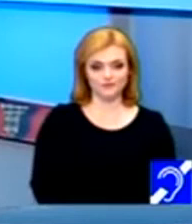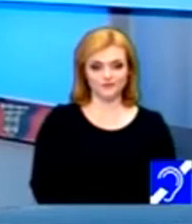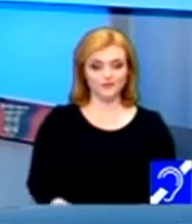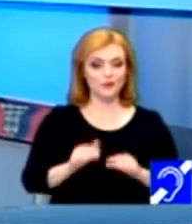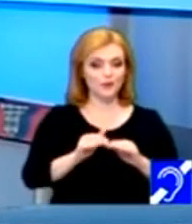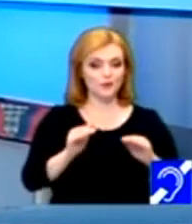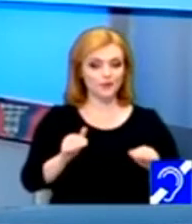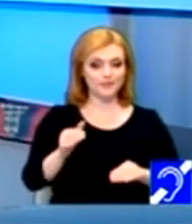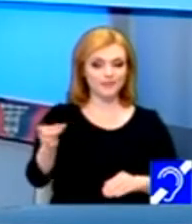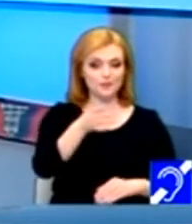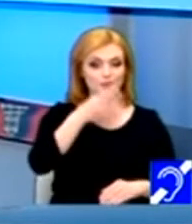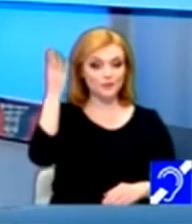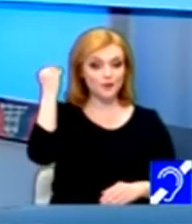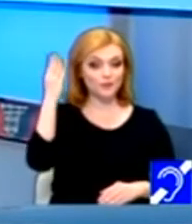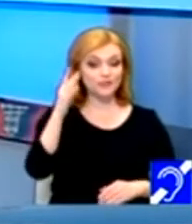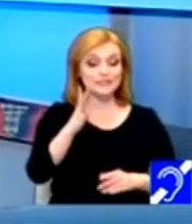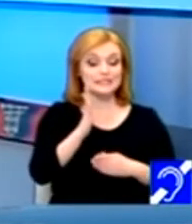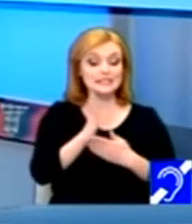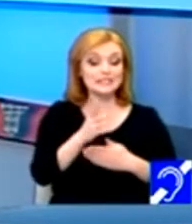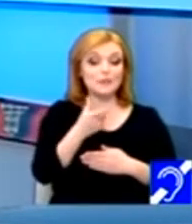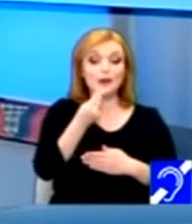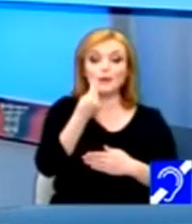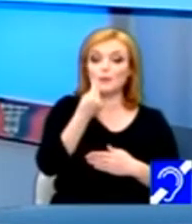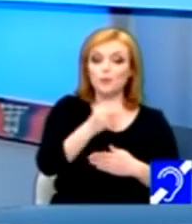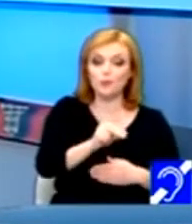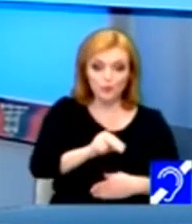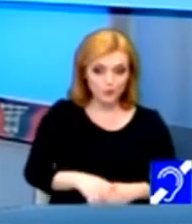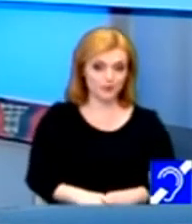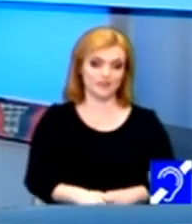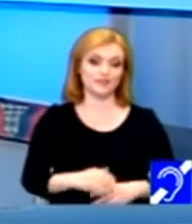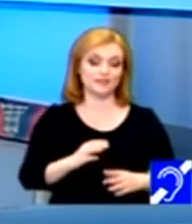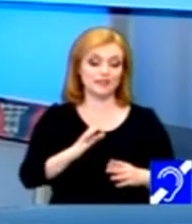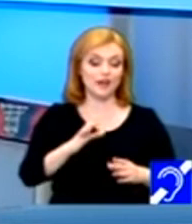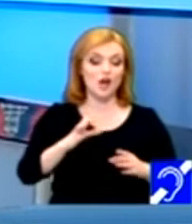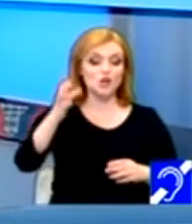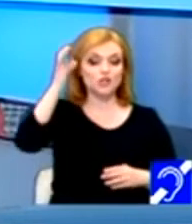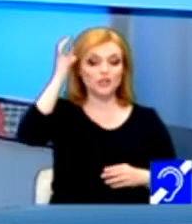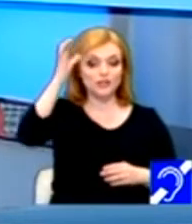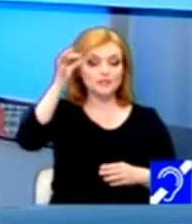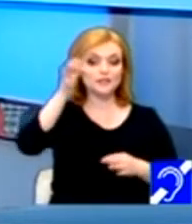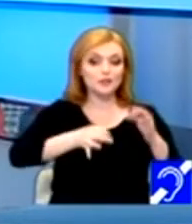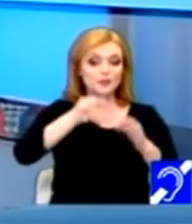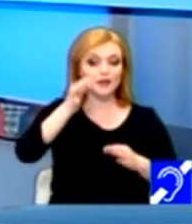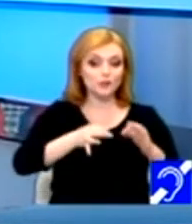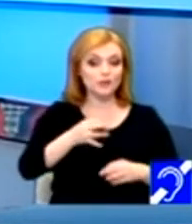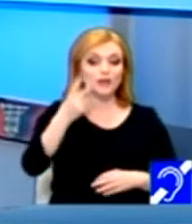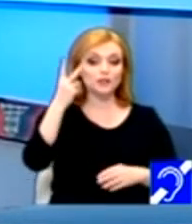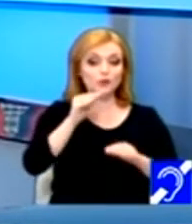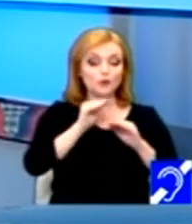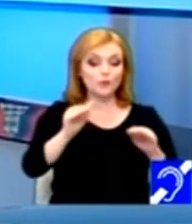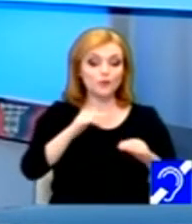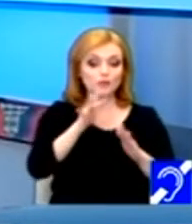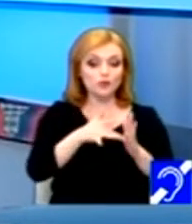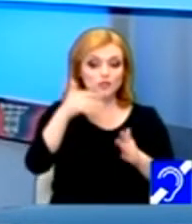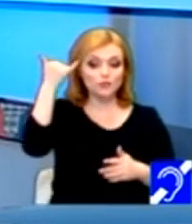Elevii din Republica Moldova sunt printre cei mai buni din lume la științe naturale. 2 elevi din orașul Bălți au reușit să urce pe podium